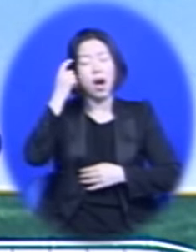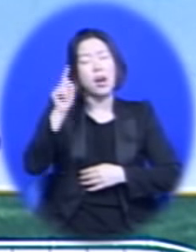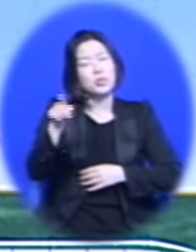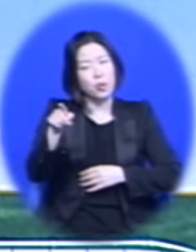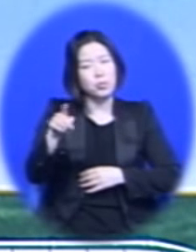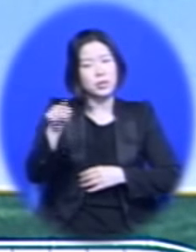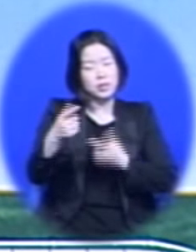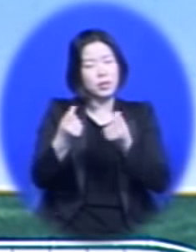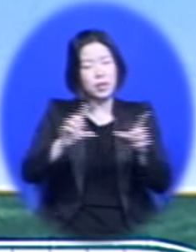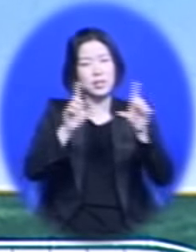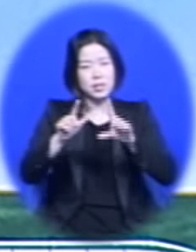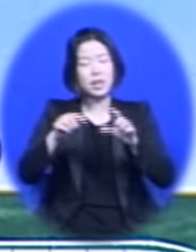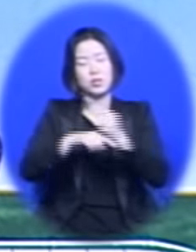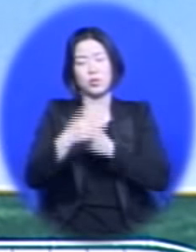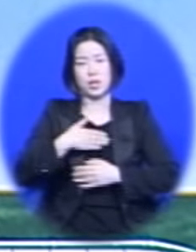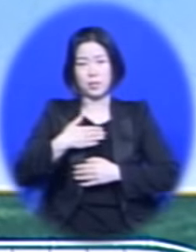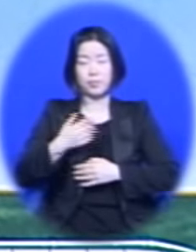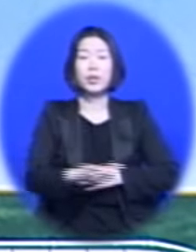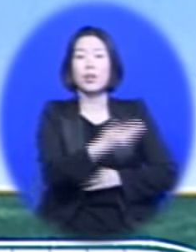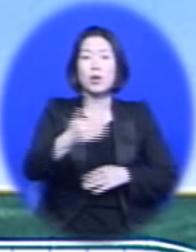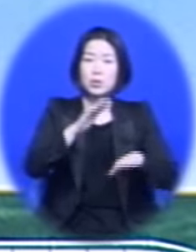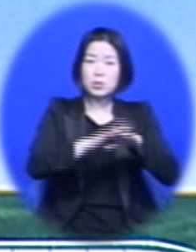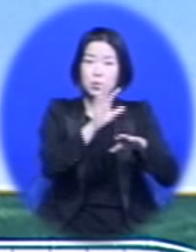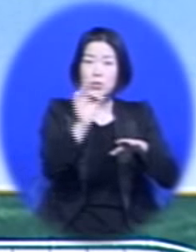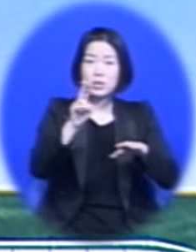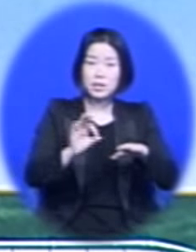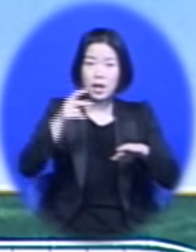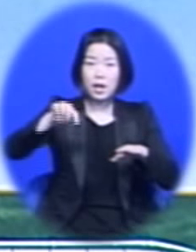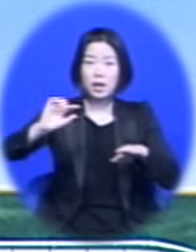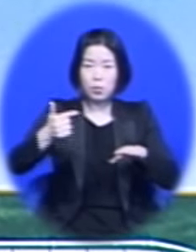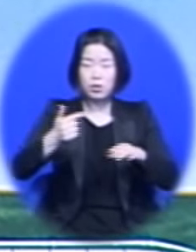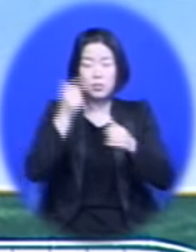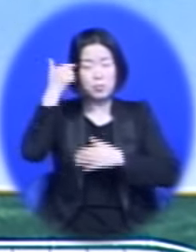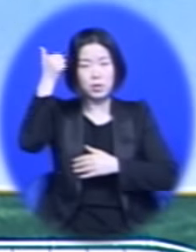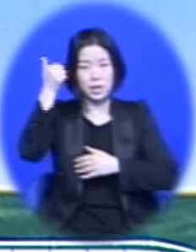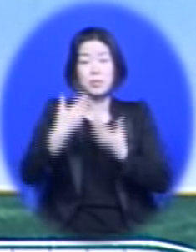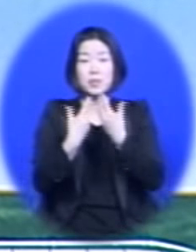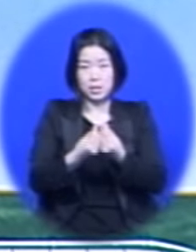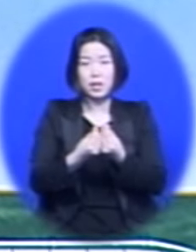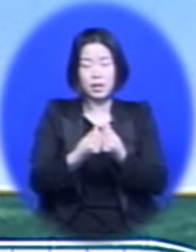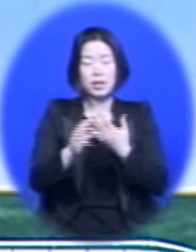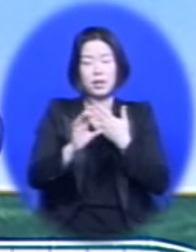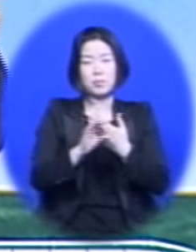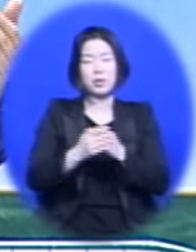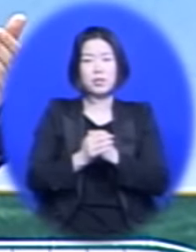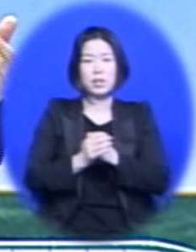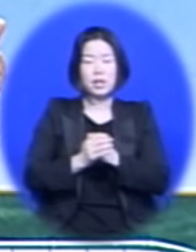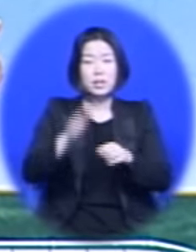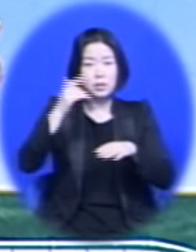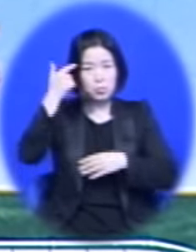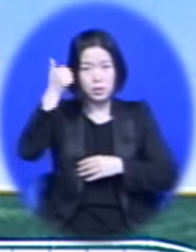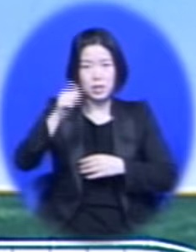살았는지. 여러분, 손양원 목사님 잘 아시는 분이니까 예를 들어보겠습니다. 손양원 목사님은